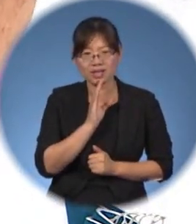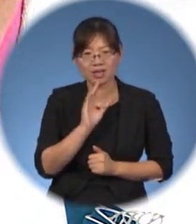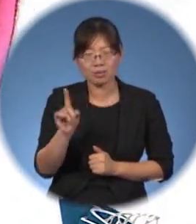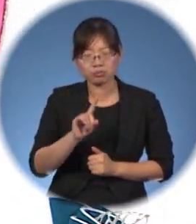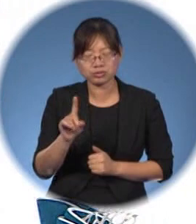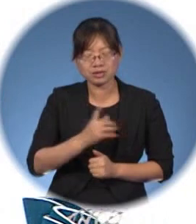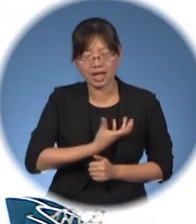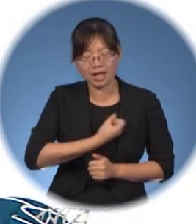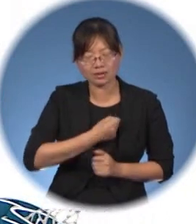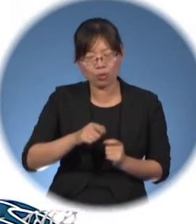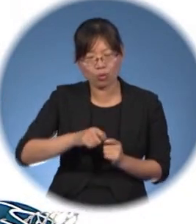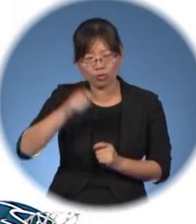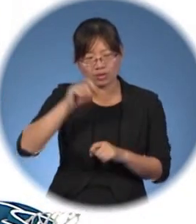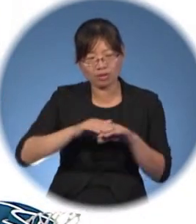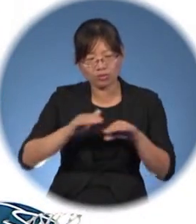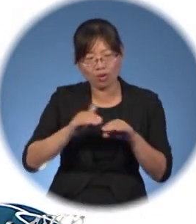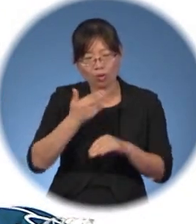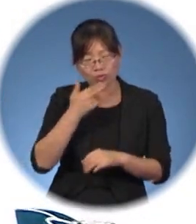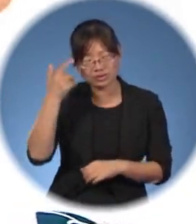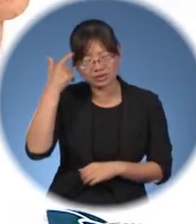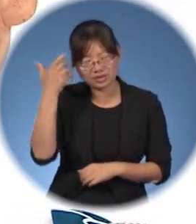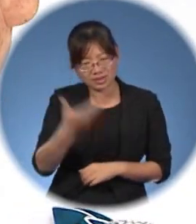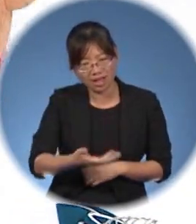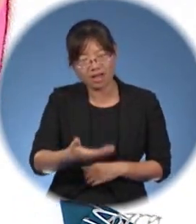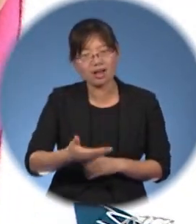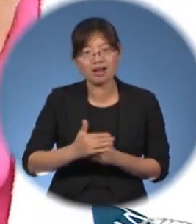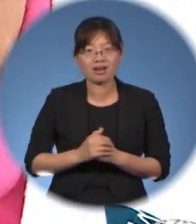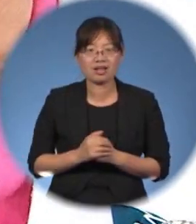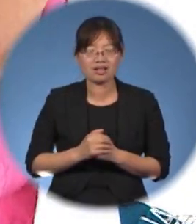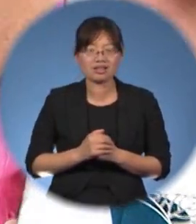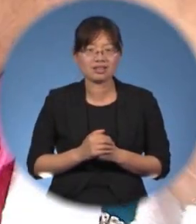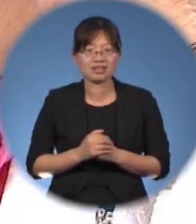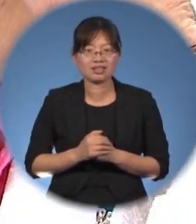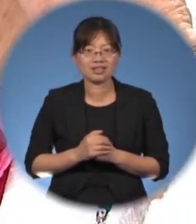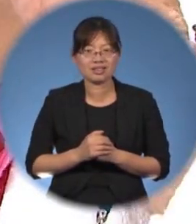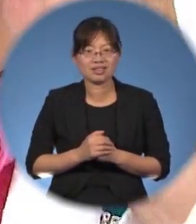무슨 한이 이렇게 오래 풀리질 않느냐. 그러네요. 그래서 그저,